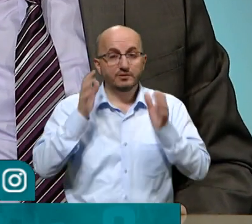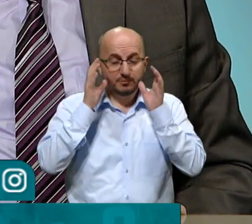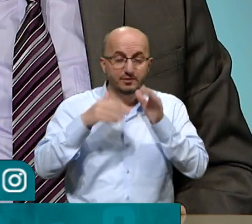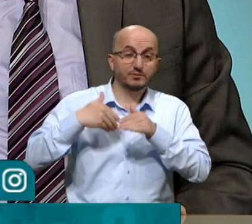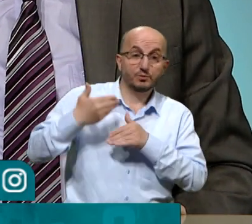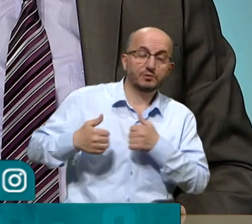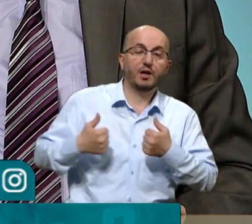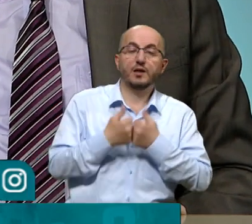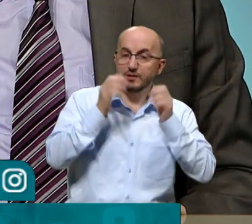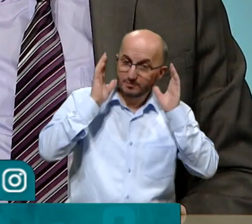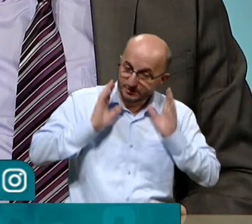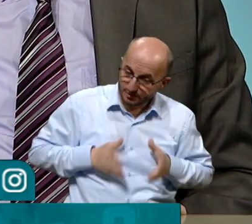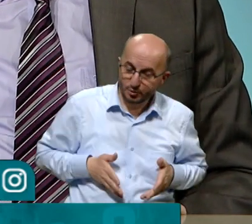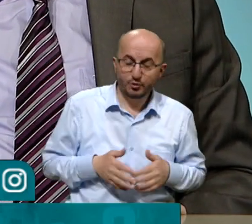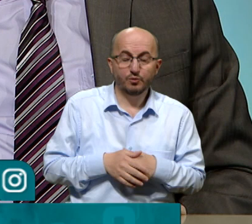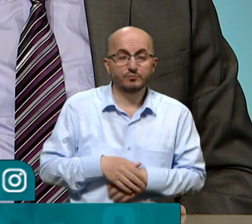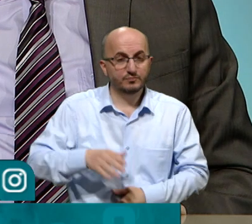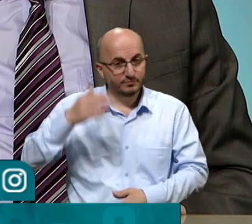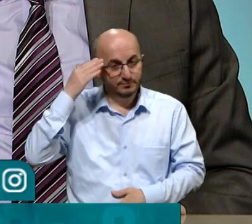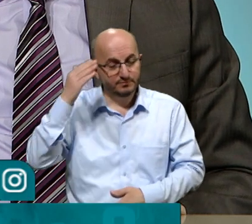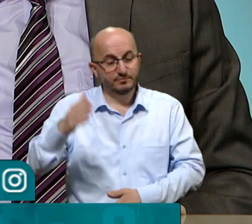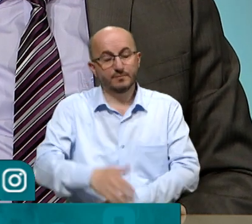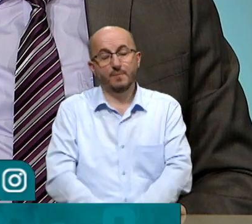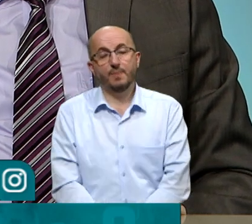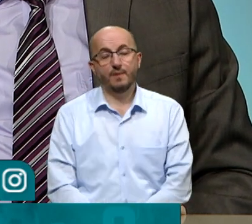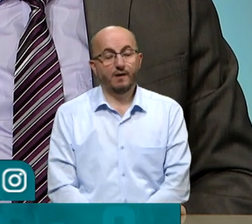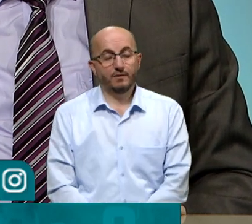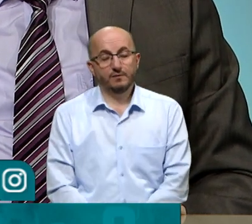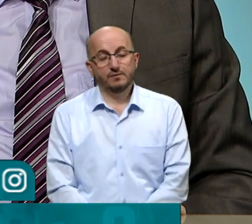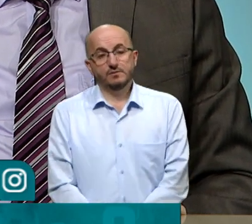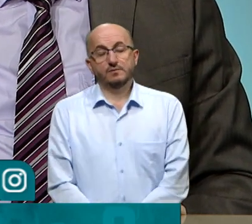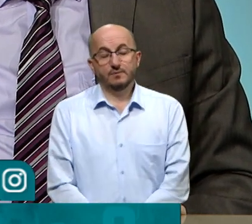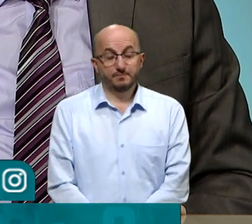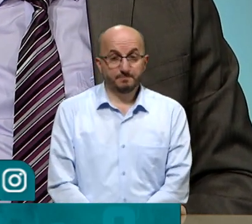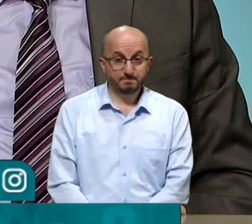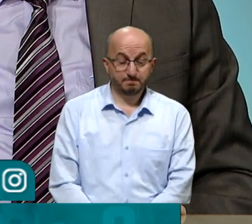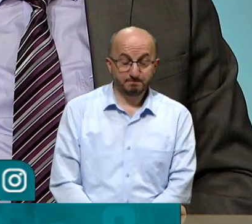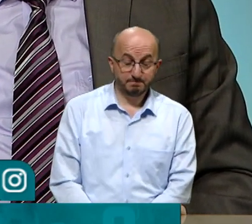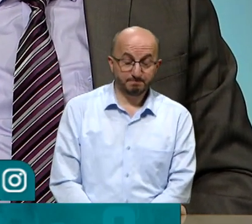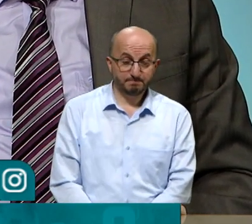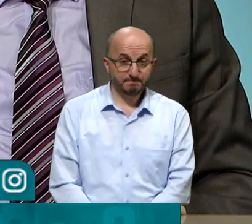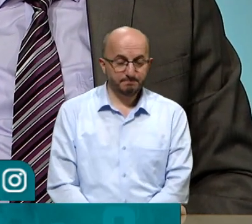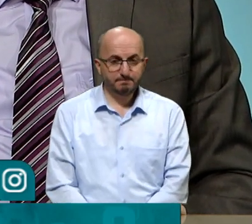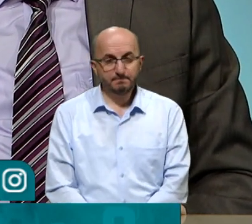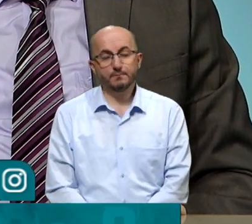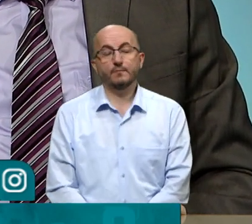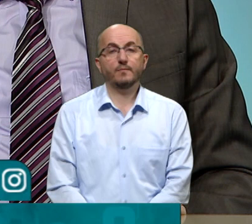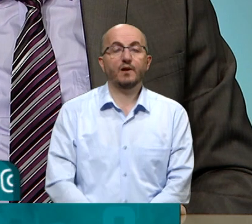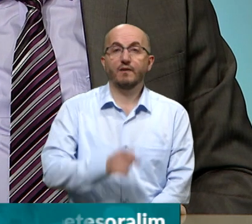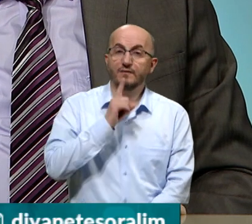belki Allah kabul etsin Çankırı'ya Selam ediyoruz Satılmış Bey dua ederseniz seviniriz Allah'a emanet olun